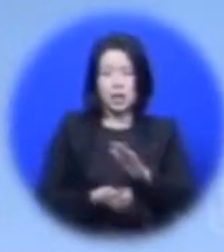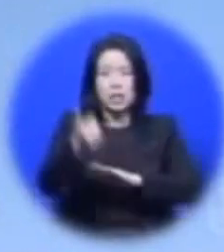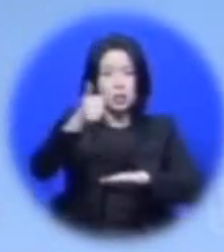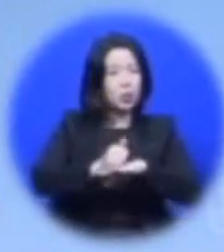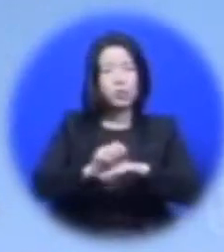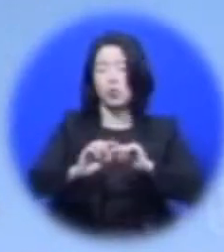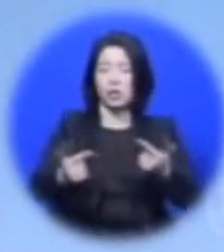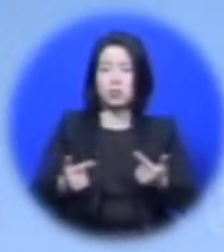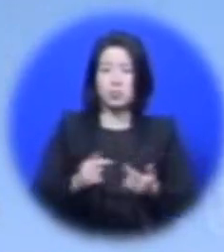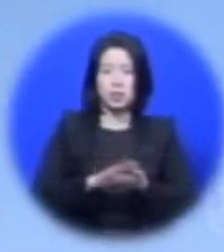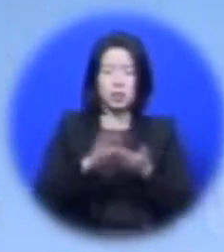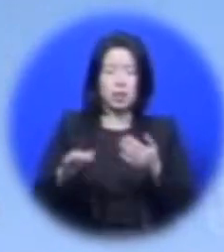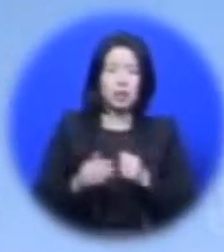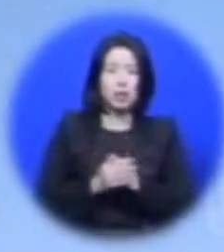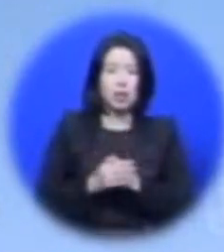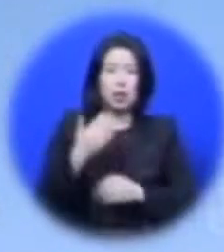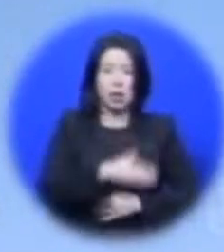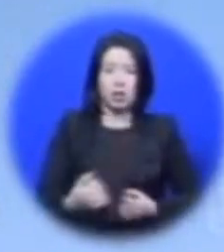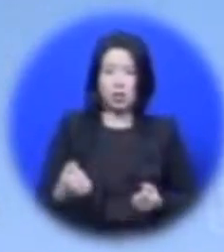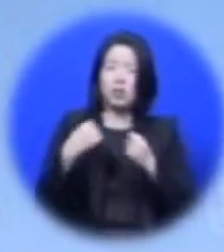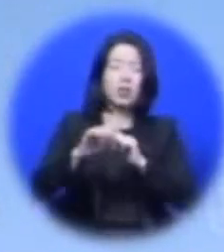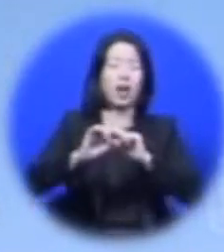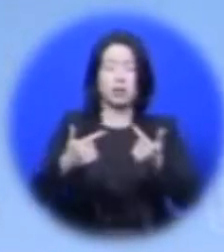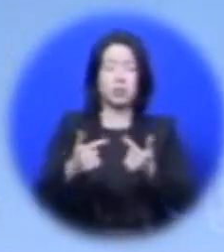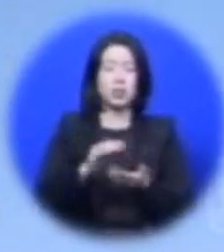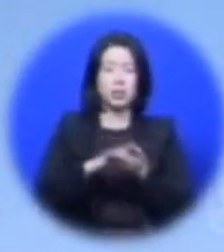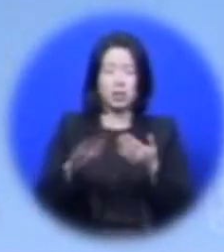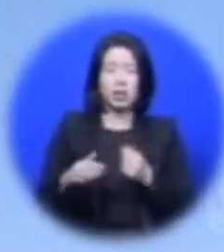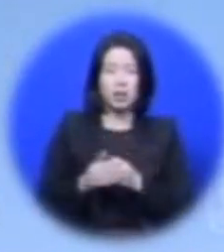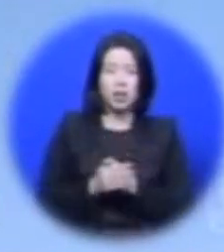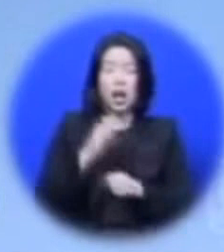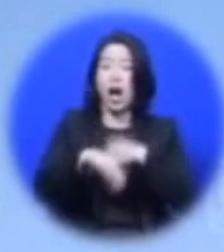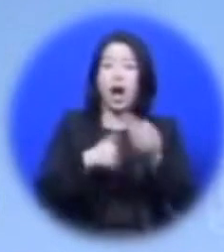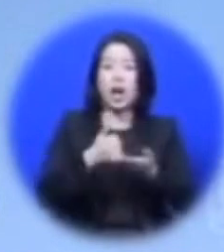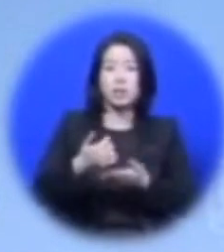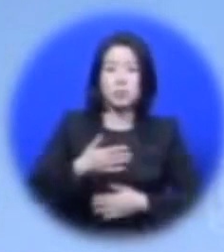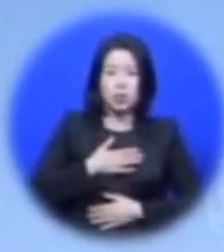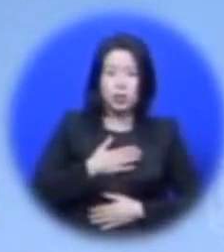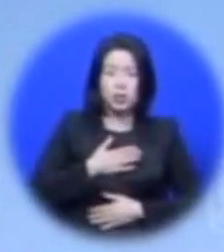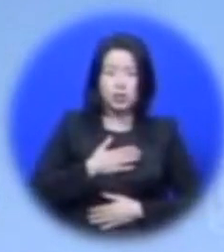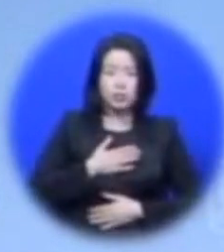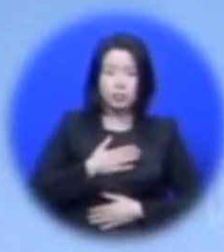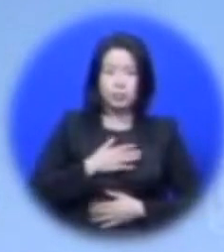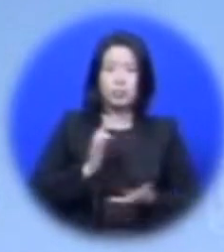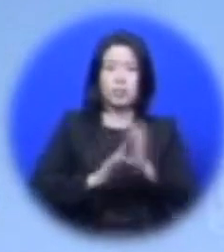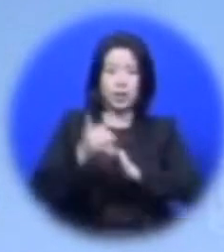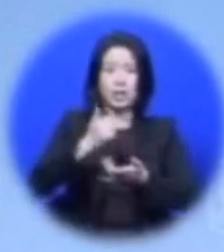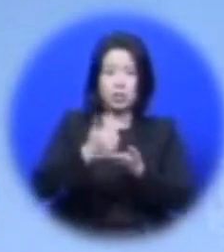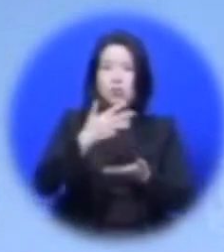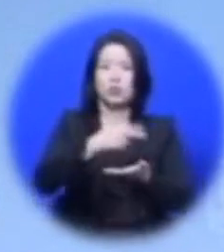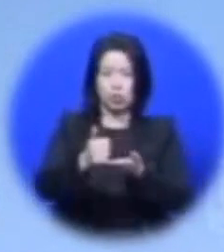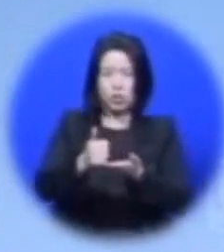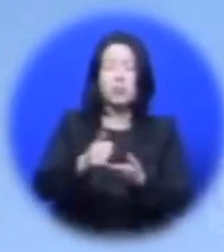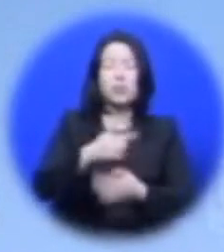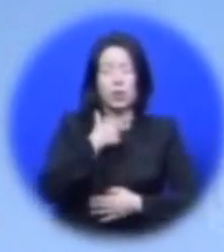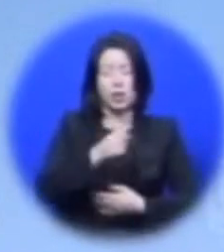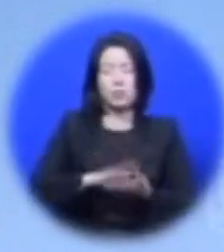아닙니다. 건강도 아닙니다. 하나님 저는 예수님 주님을